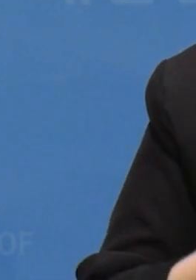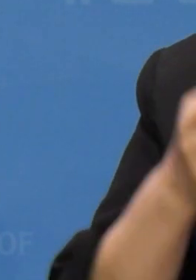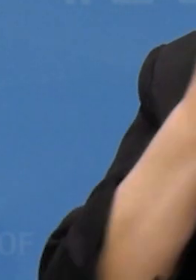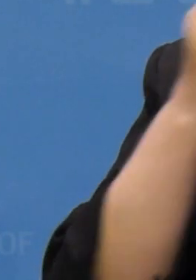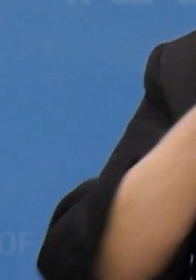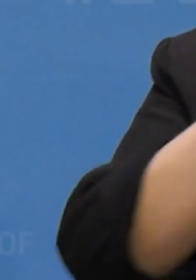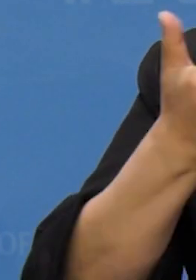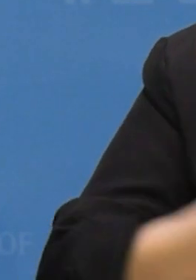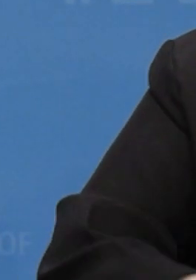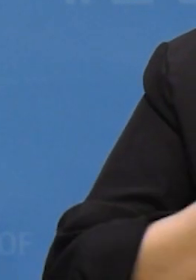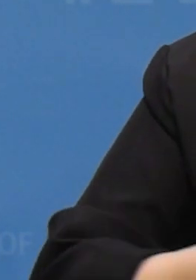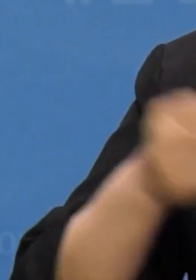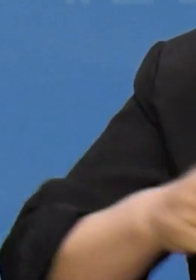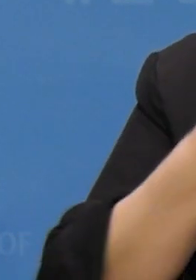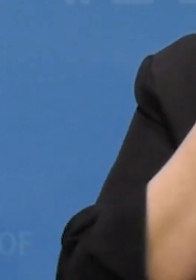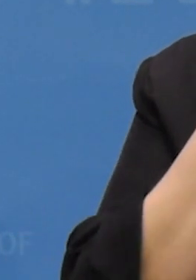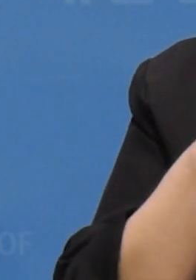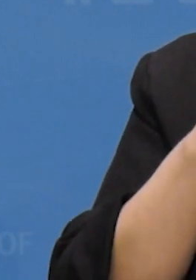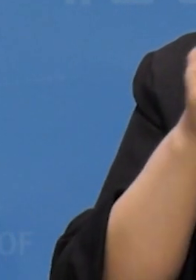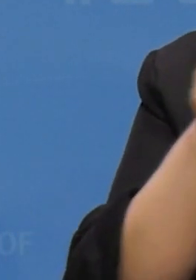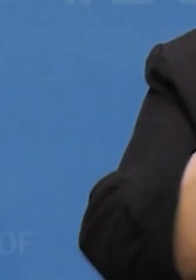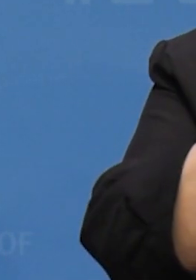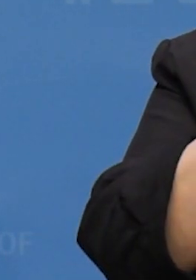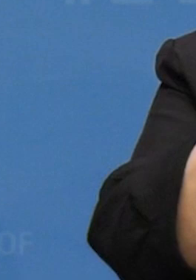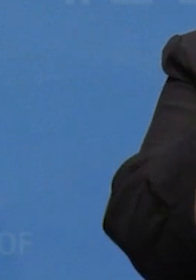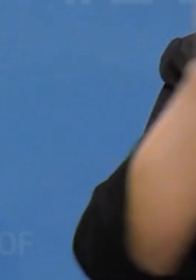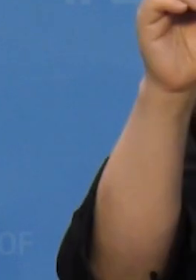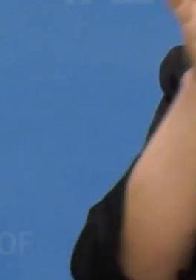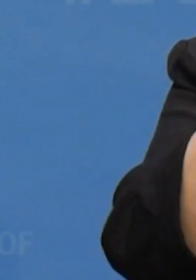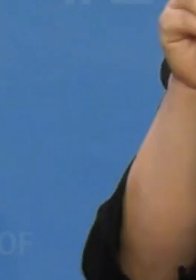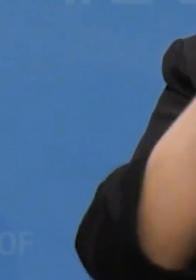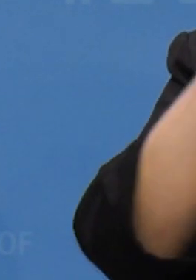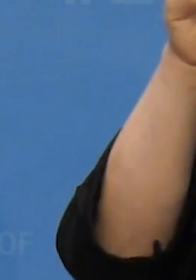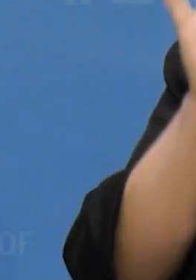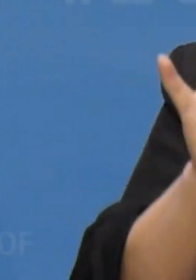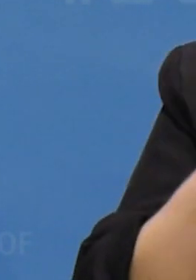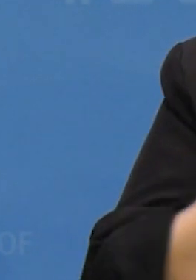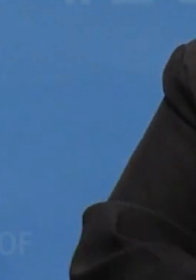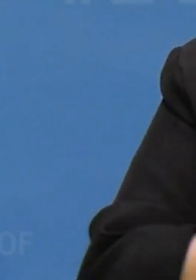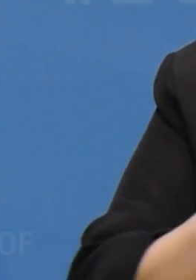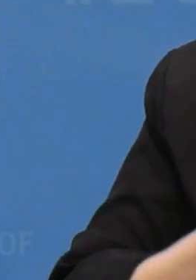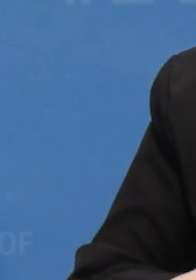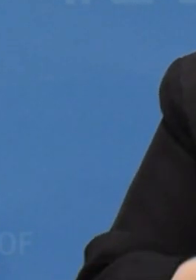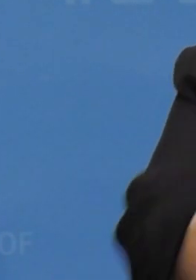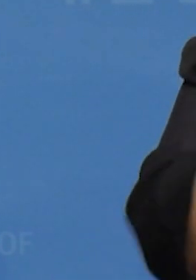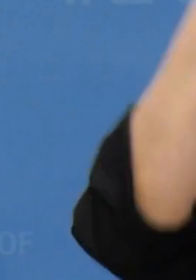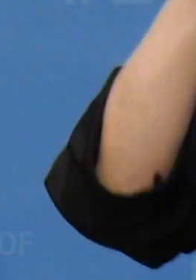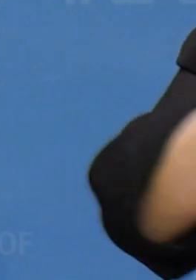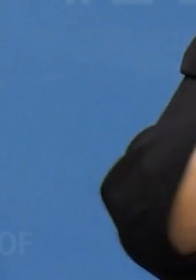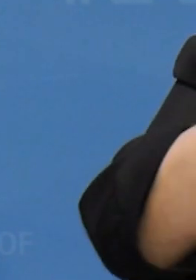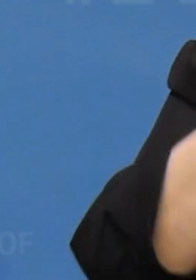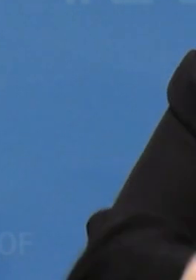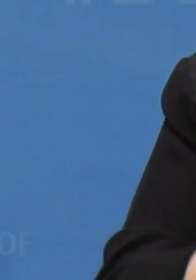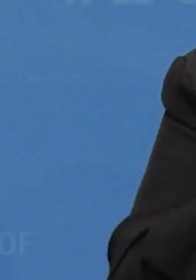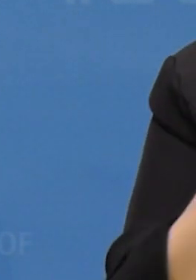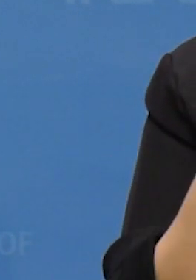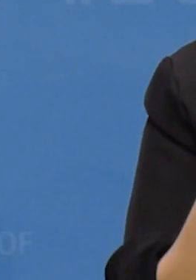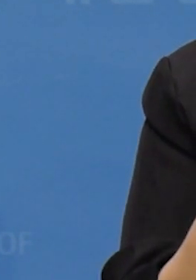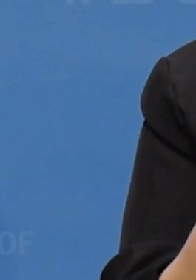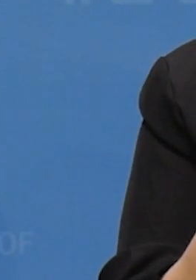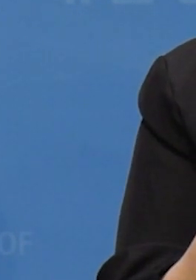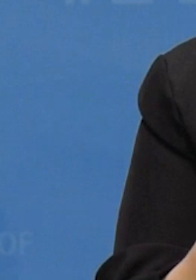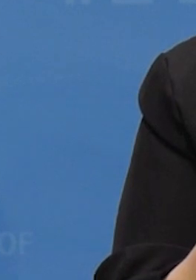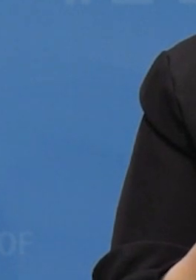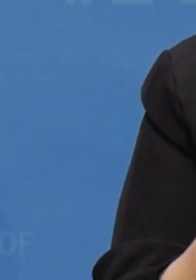서울양평 고속도로와 서울 양양고속도로 간 연결을 고려했다 같은 잊지도 않은 사실 가지고 떼쓰는